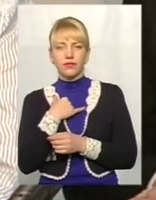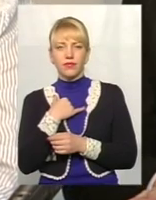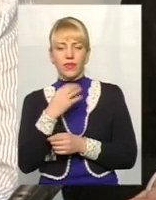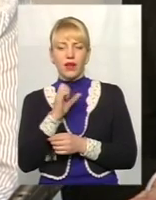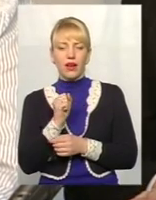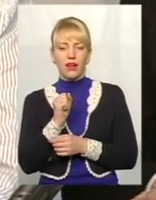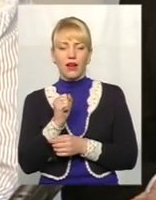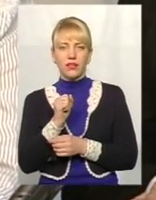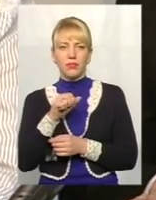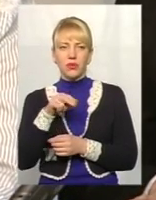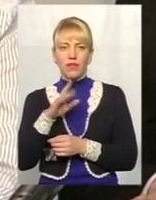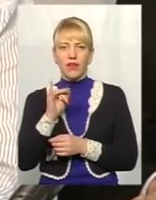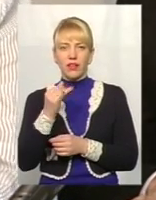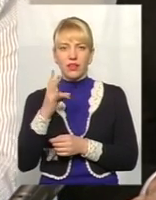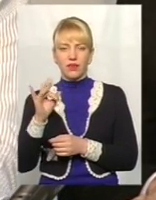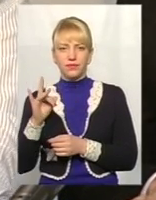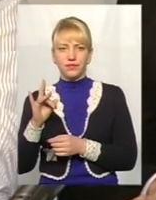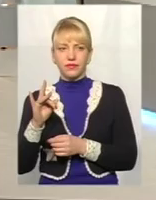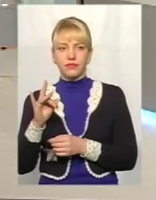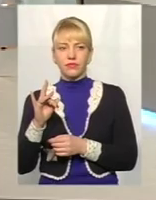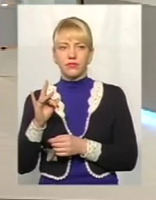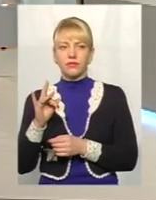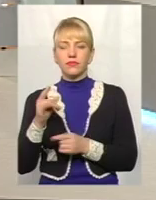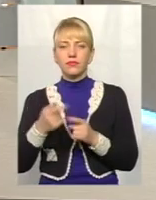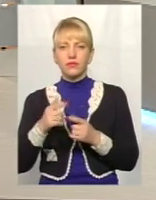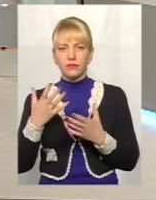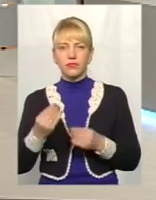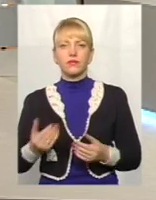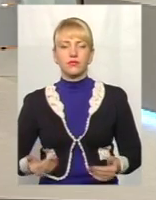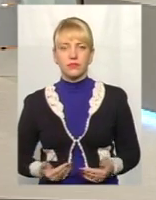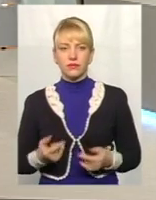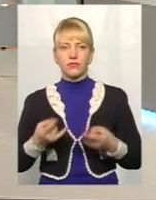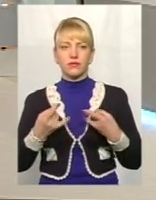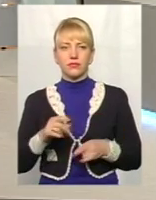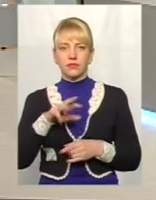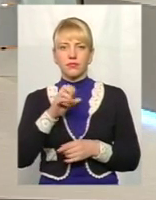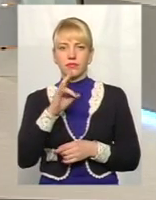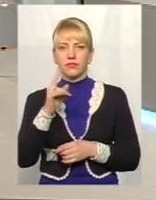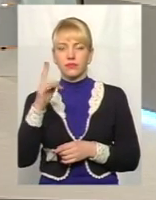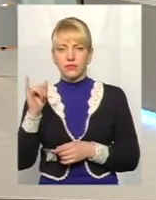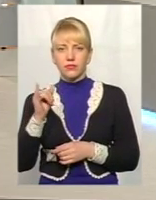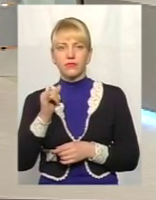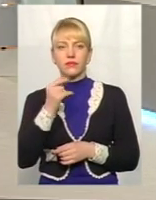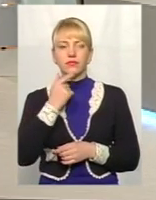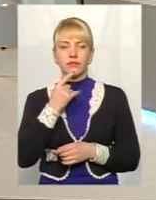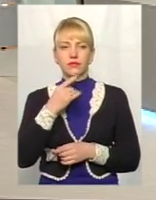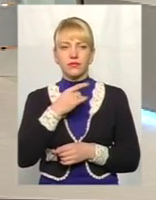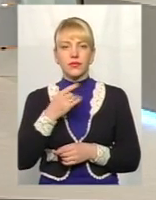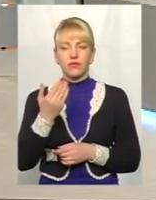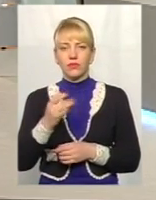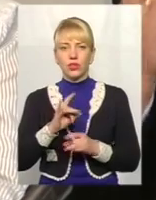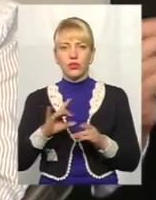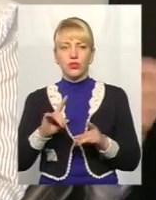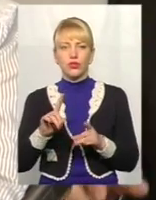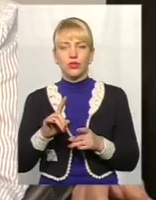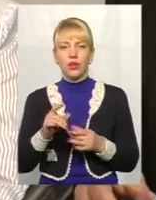Аркадій Петрович Вайнер. Аркадій Петрович Вайнер, він ще живий, народжений в Манівцях Красилівської родини. Вони розповідають, що